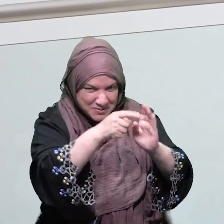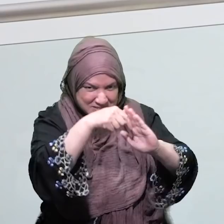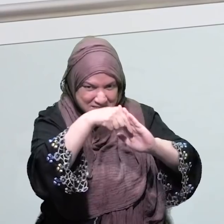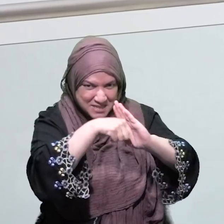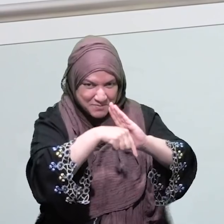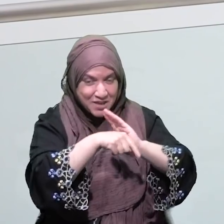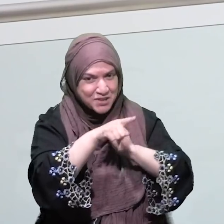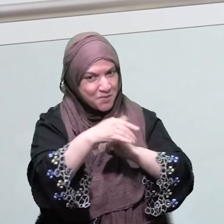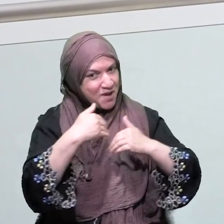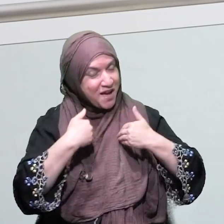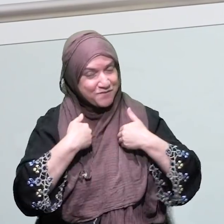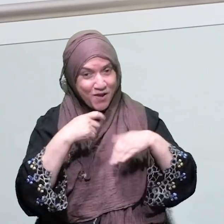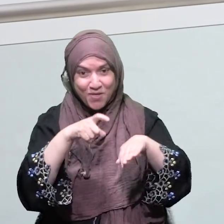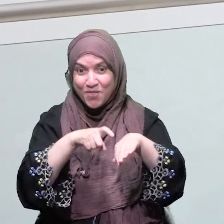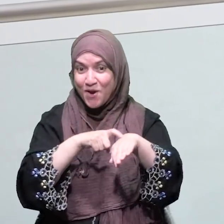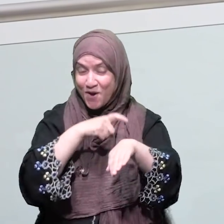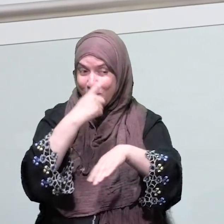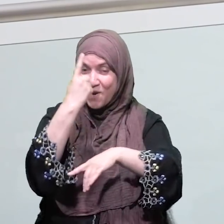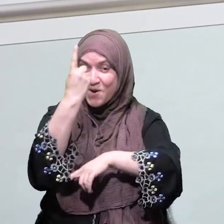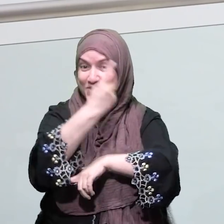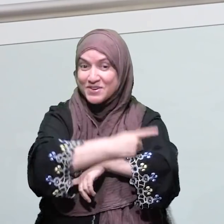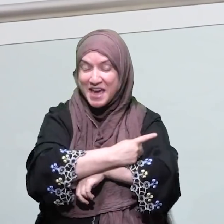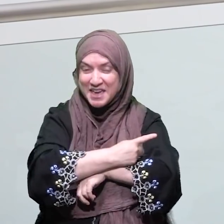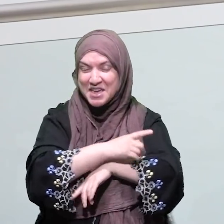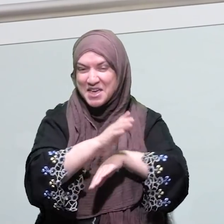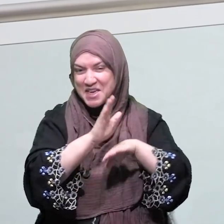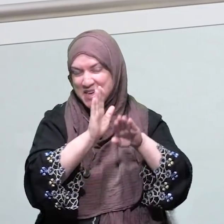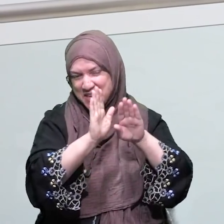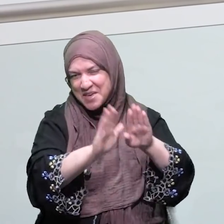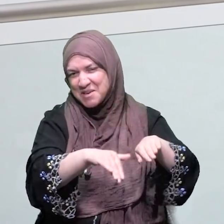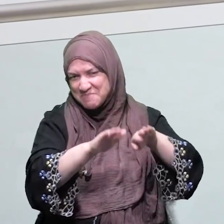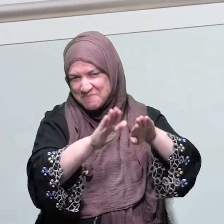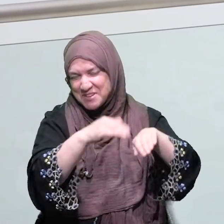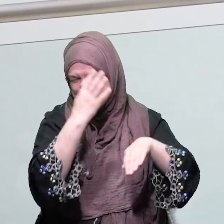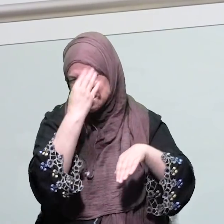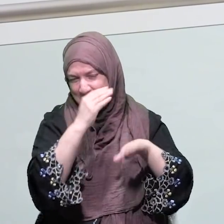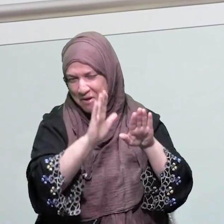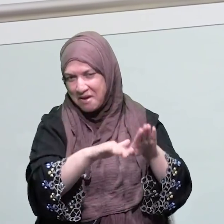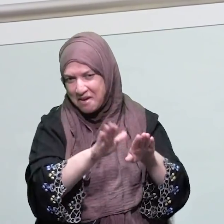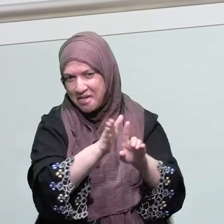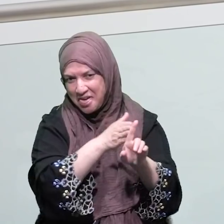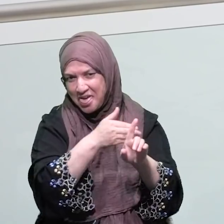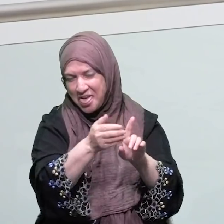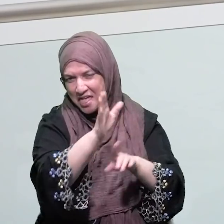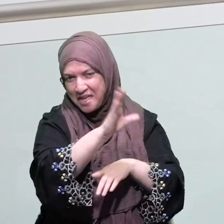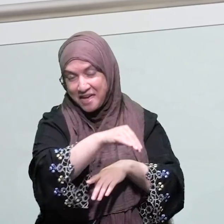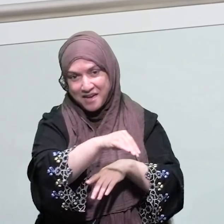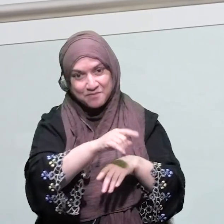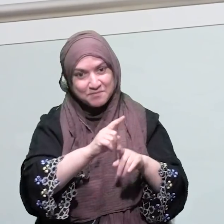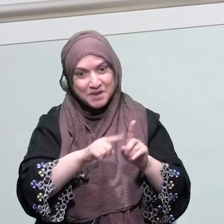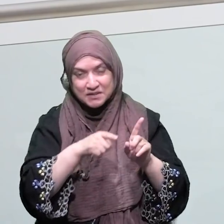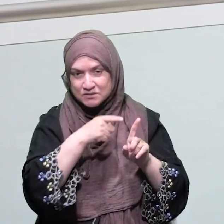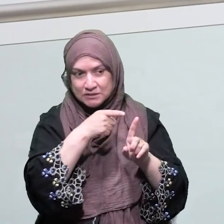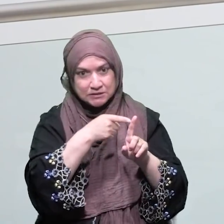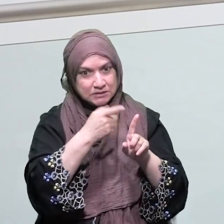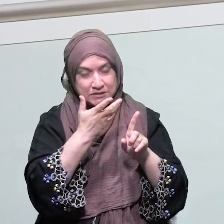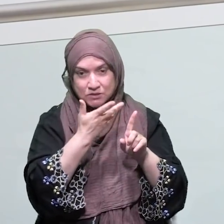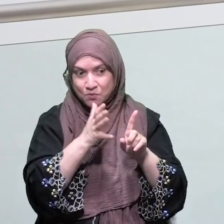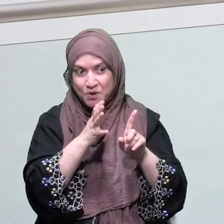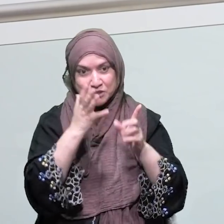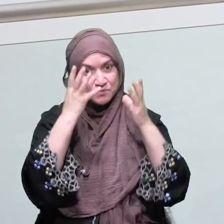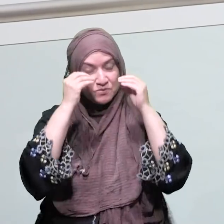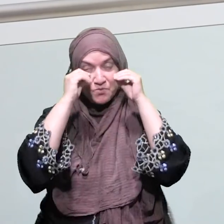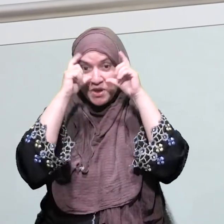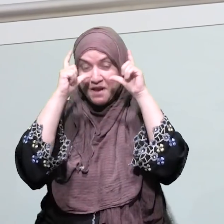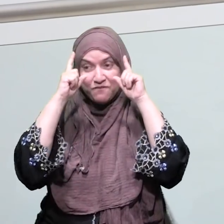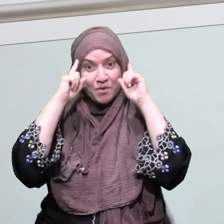Go ahead and sleep deep, deep, deep, so that you don't wake up for prayer. فَإِنِ اسْتَيْقَظَ فَذَكَرَ اللَّهَ